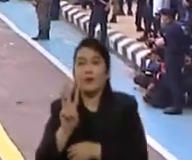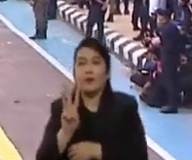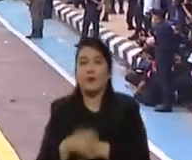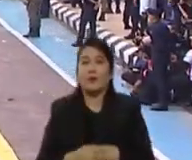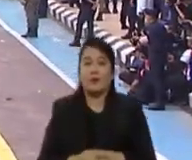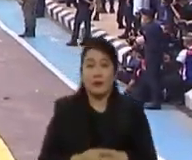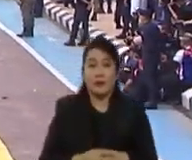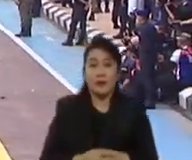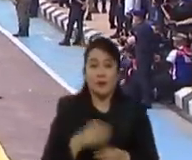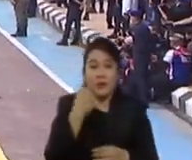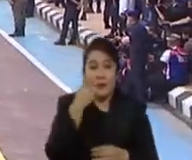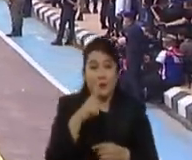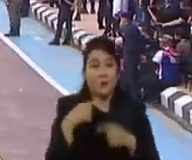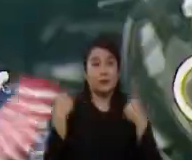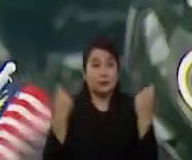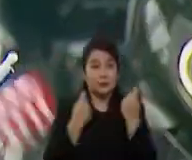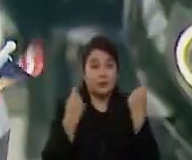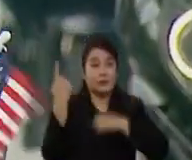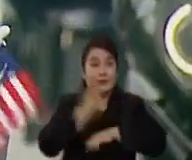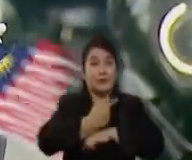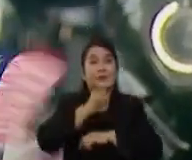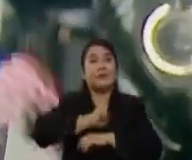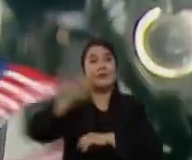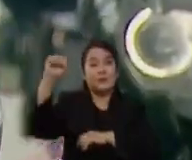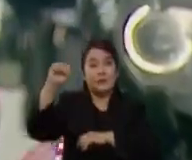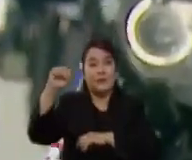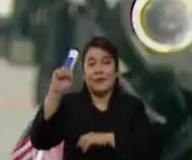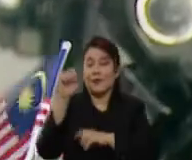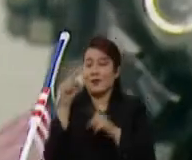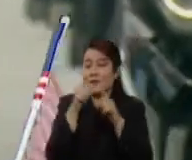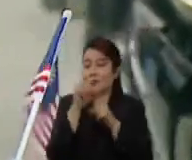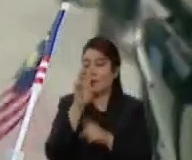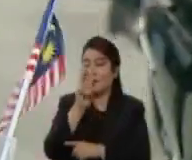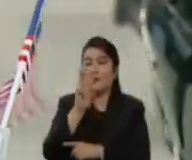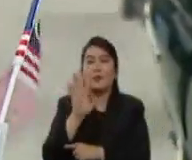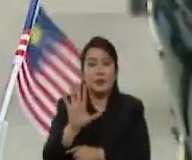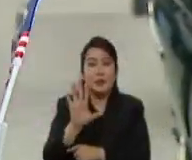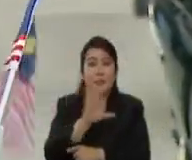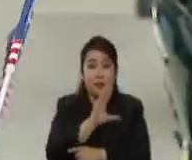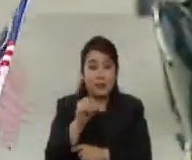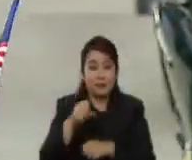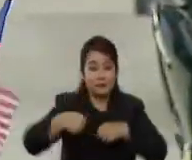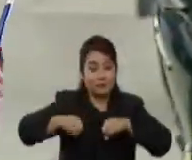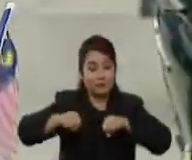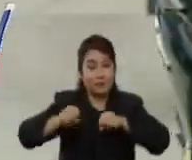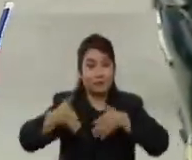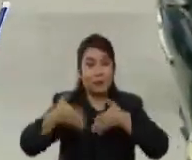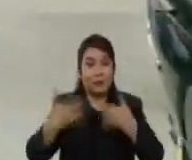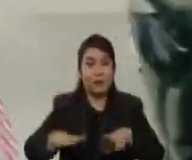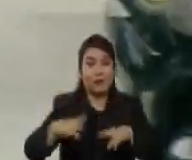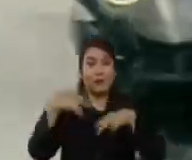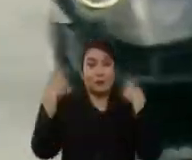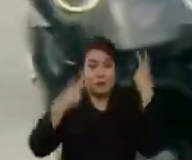signifikan sambutan ulang tahun kemerdekaan negara ke-65. Konvoi ini telah menjelajah sejauh